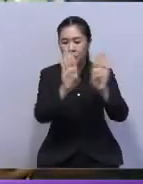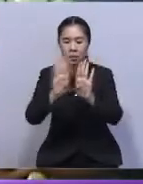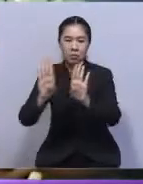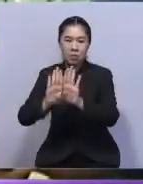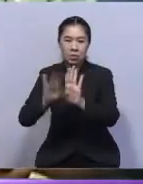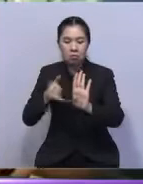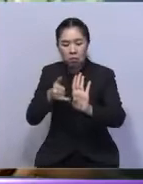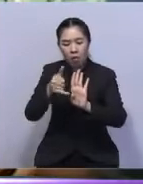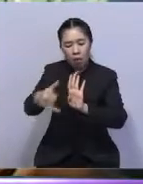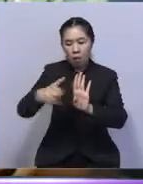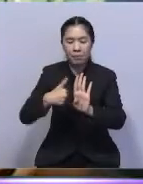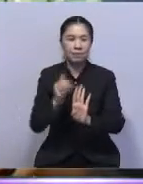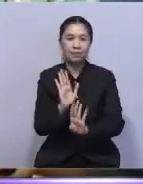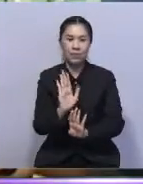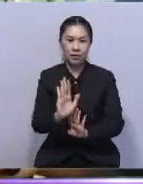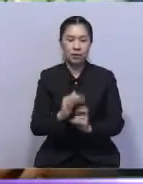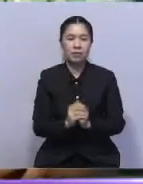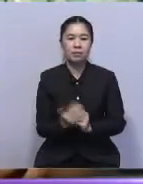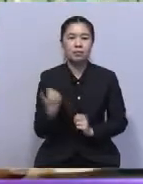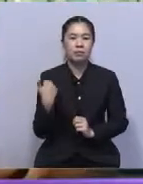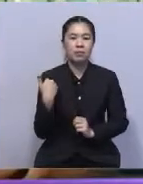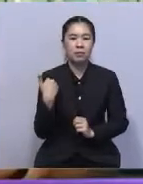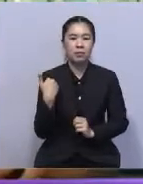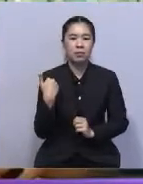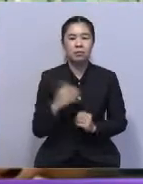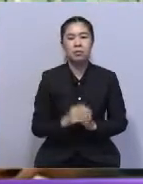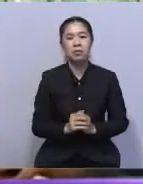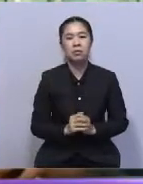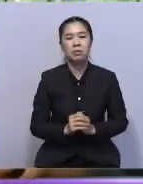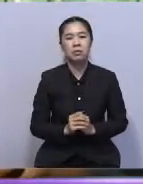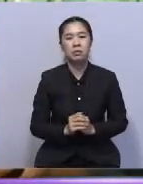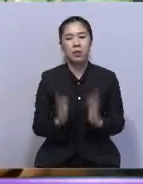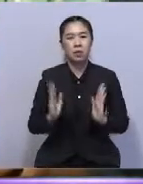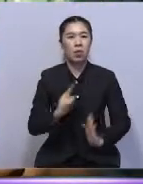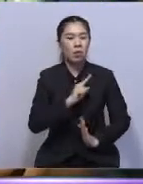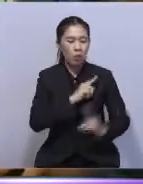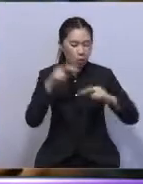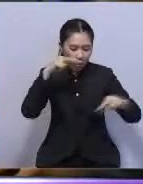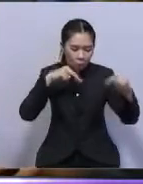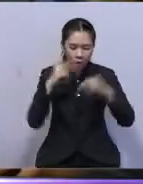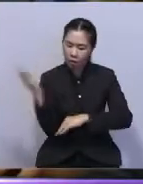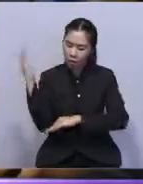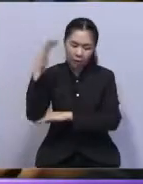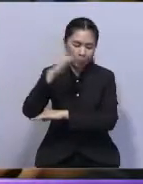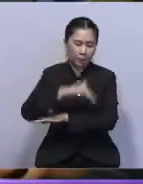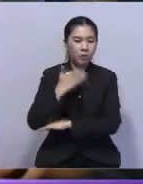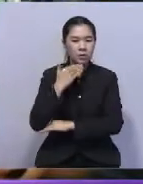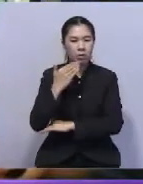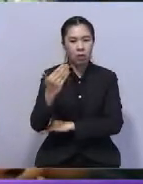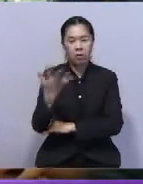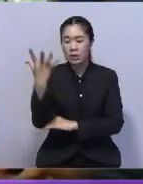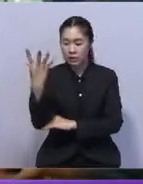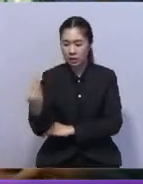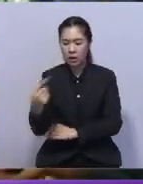ก็ในระหว่างโซน196ไร่กับโซน130ไร่นะก็มีกำลังอยู่ทั้งคืนนะครับผมวันนี้ก็จะตรวจค้นพื้นที่ที่เหลือต่อพิสูจน์ทราบ